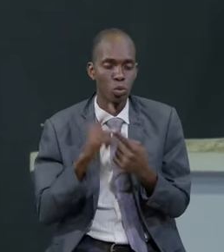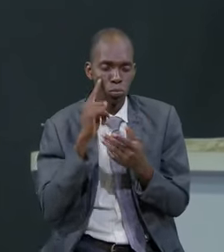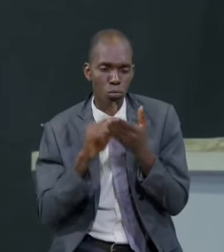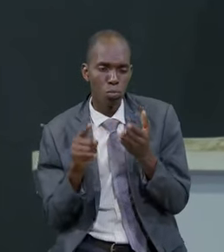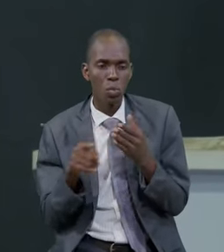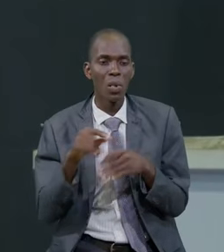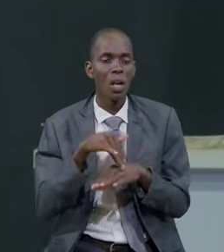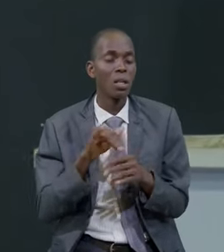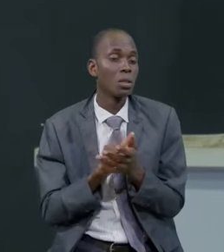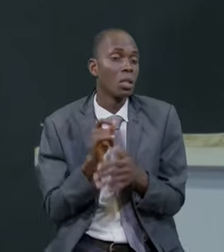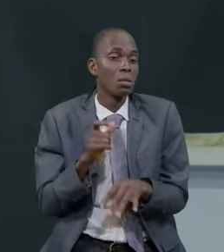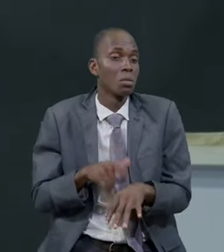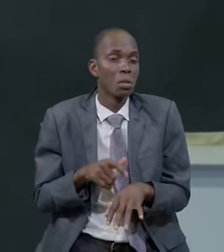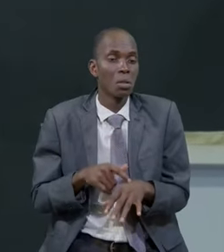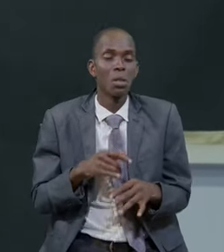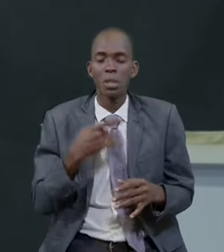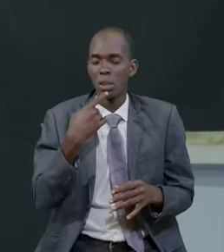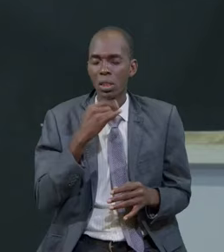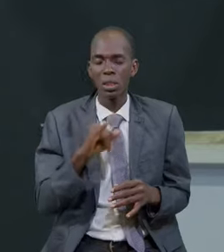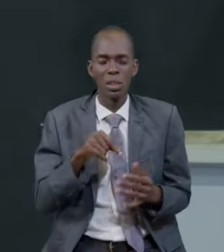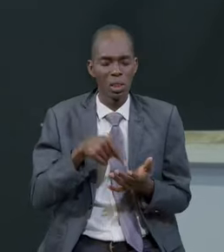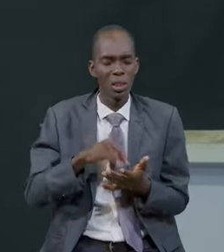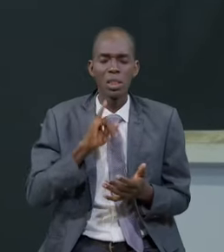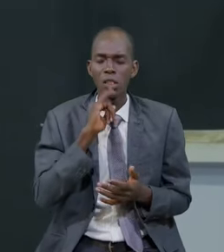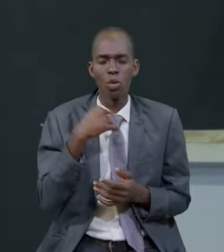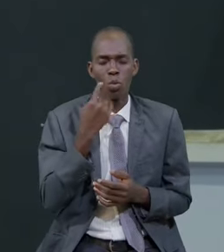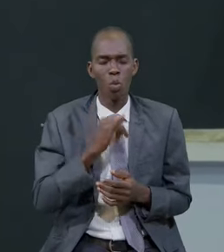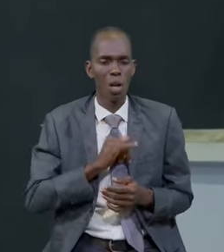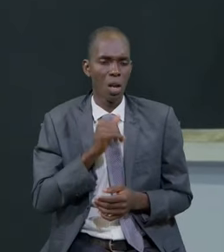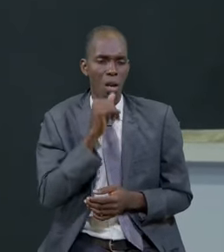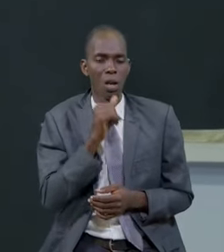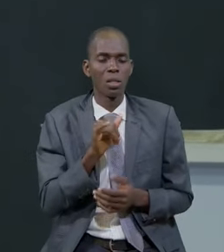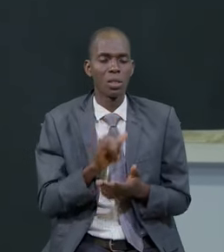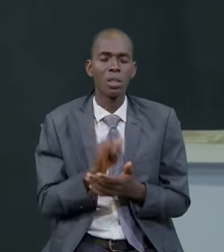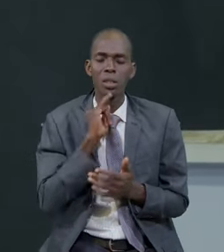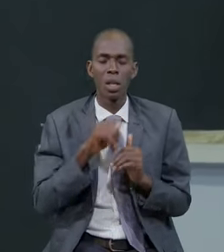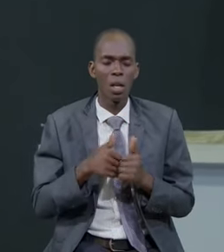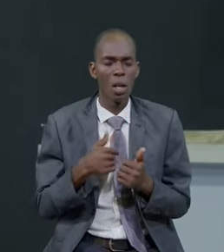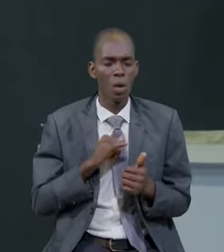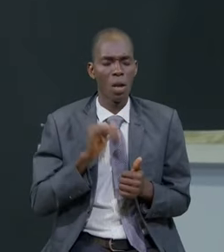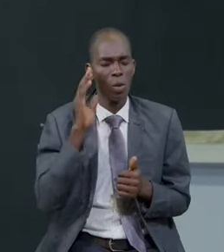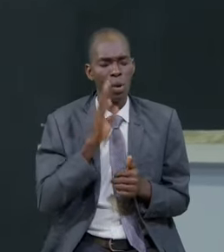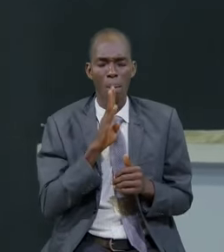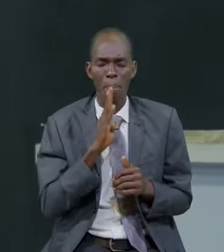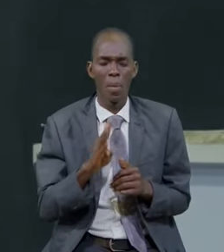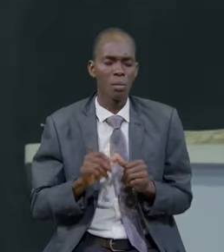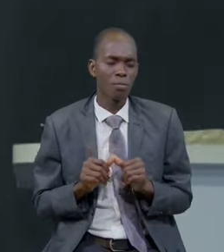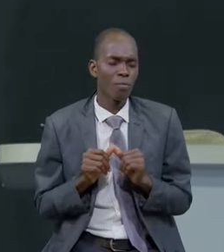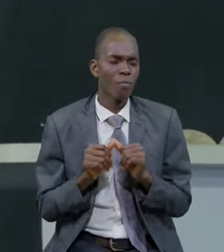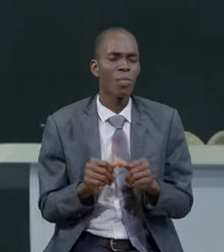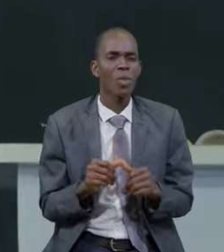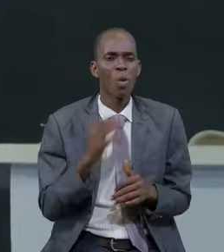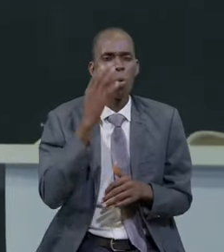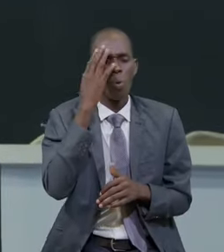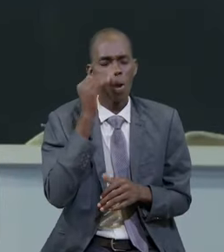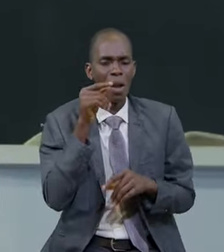Voici comment je vais vivre. Comment se fait-il que le sang de Jésus-Christ, la mort de Christ sur la